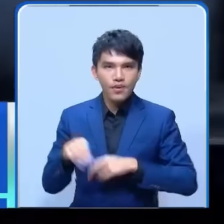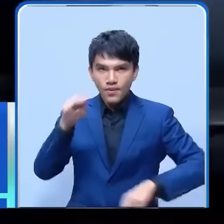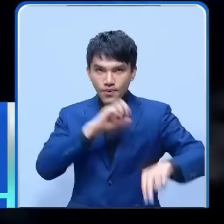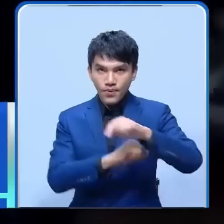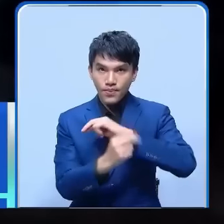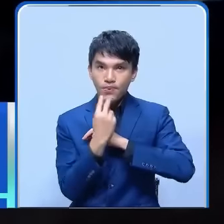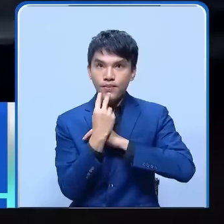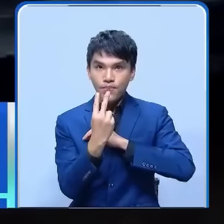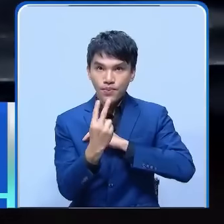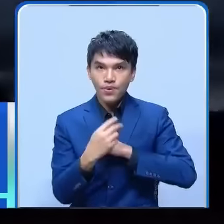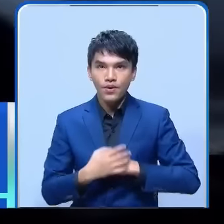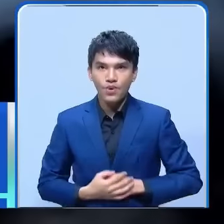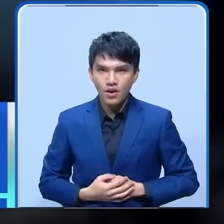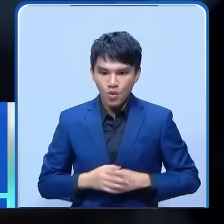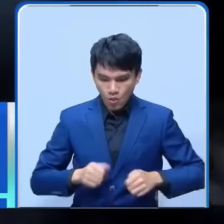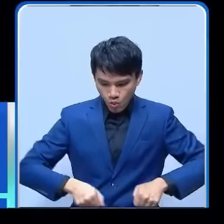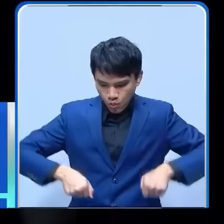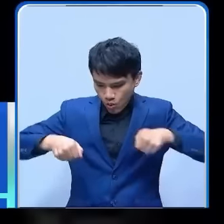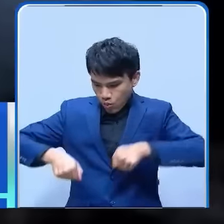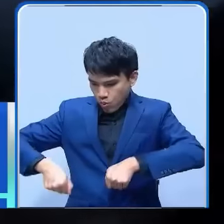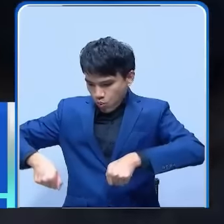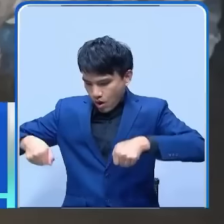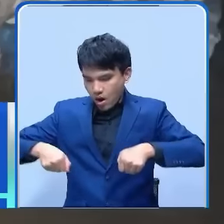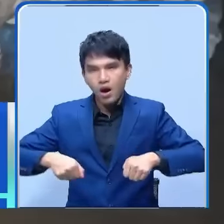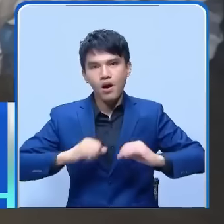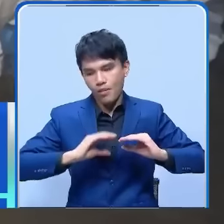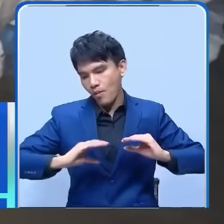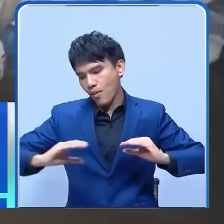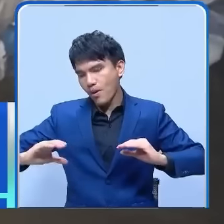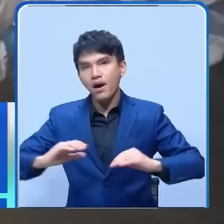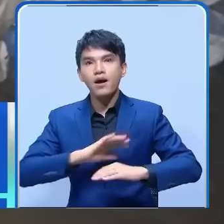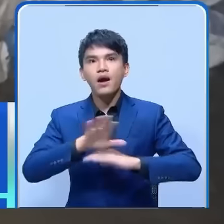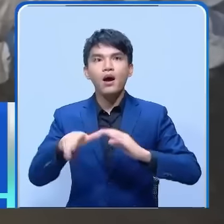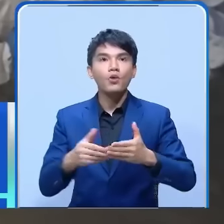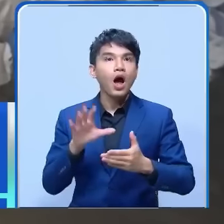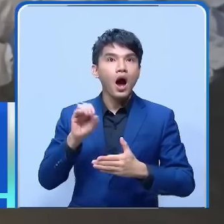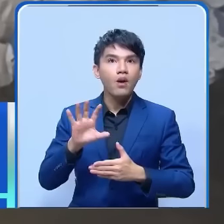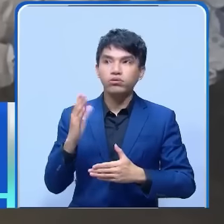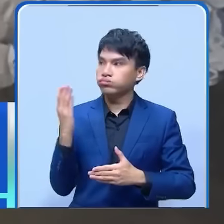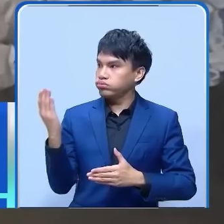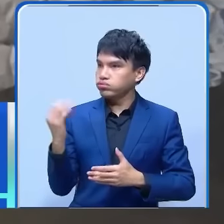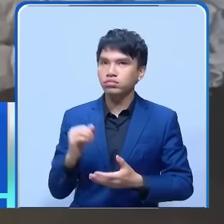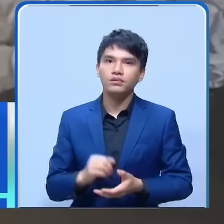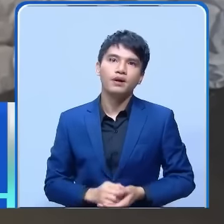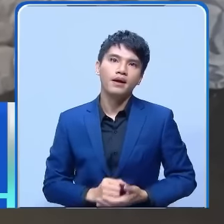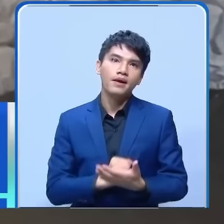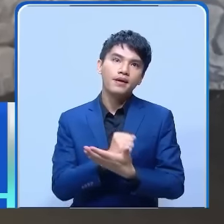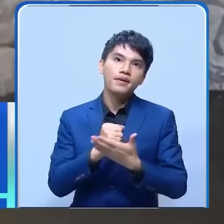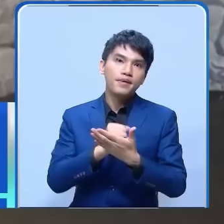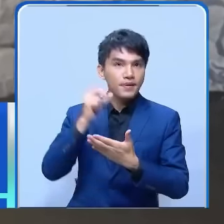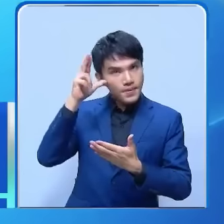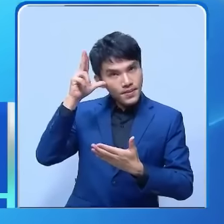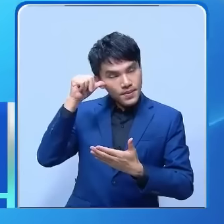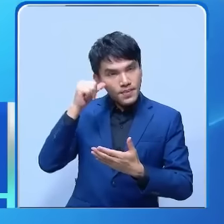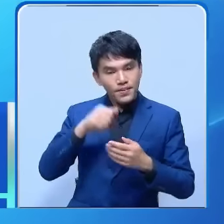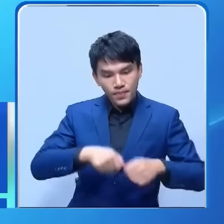พื้นที่ไปเจอกองกระสอบเยอะเลยวางอยู่ข้างทาง มีทั้งหมด55กระสอบในนั้นเป็นยาบ้าค่ะกระสอ